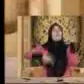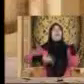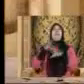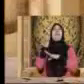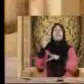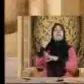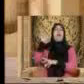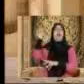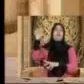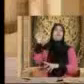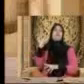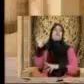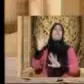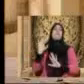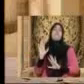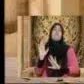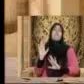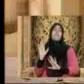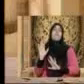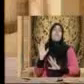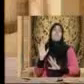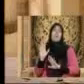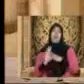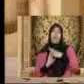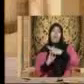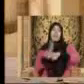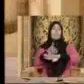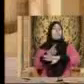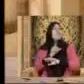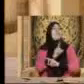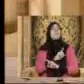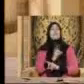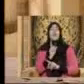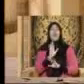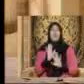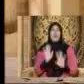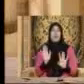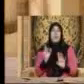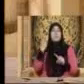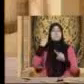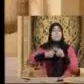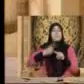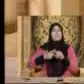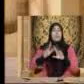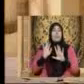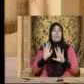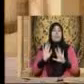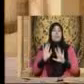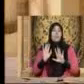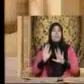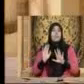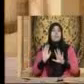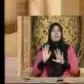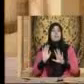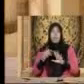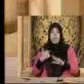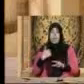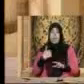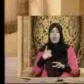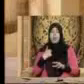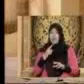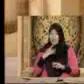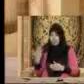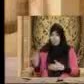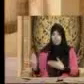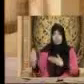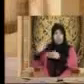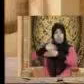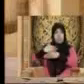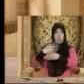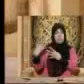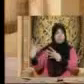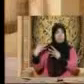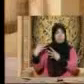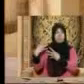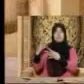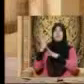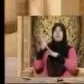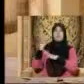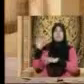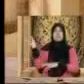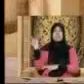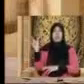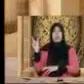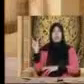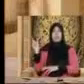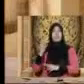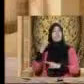أن يتخطاه أو أن يتعداه بأي صورة. هذا من حقي فلا تتجاوز حقوقي، وعندك حقوق لن